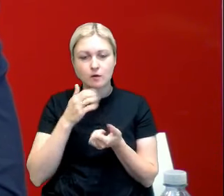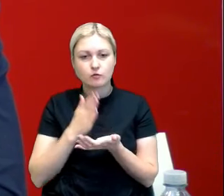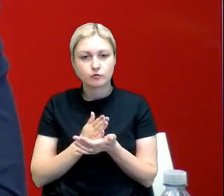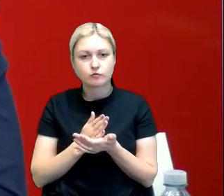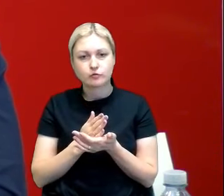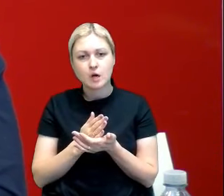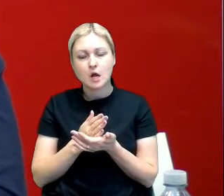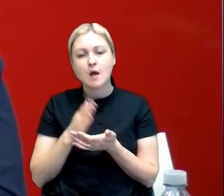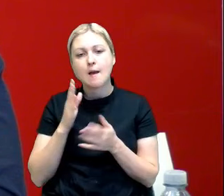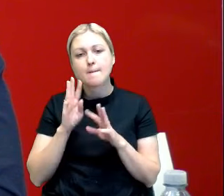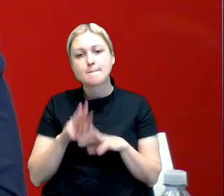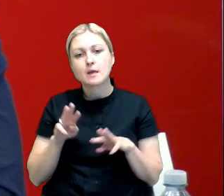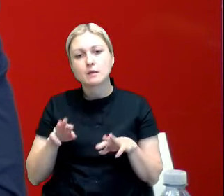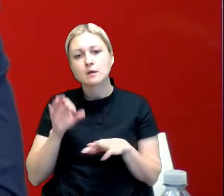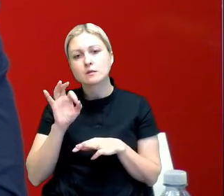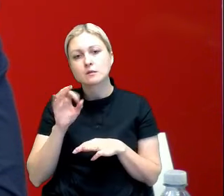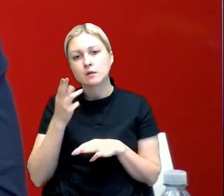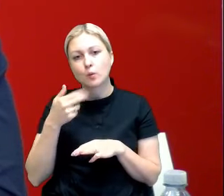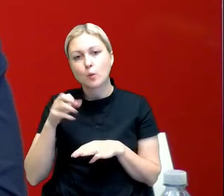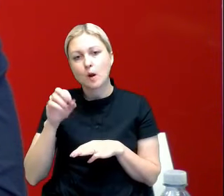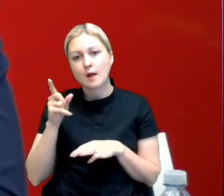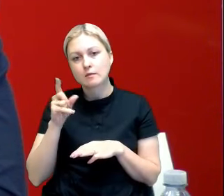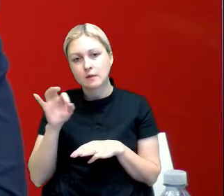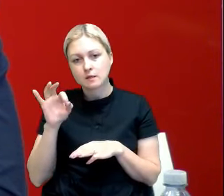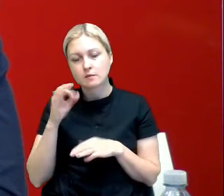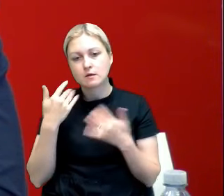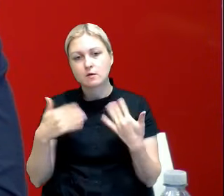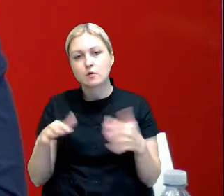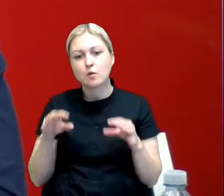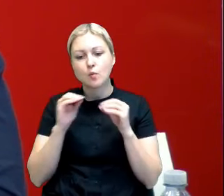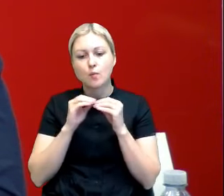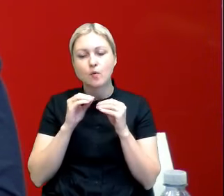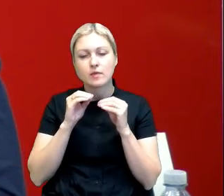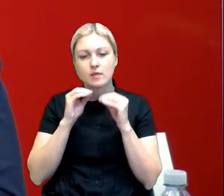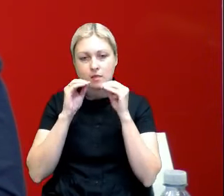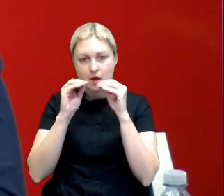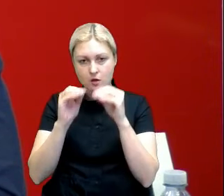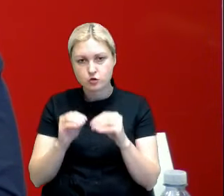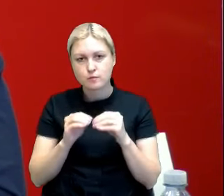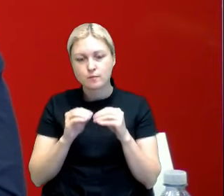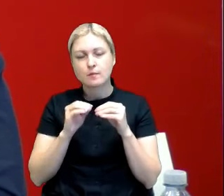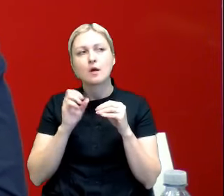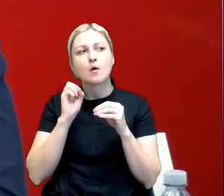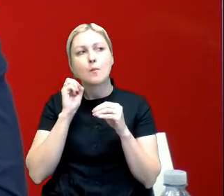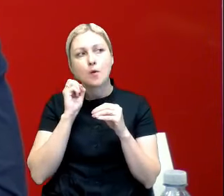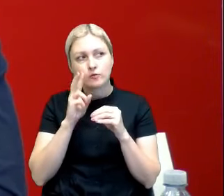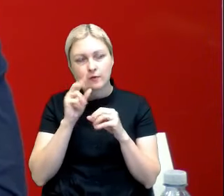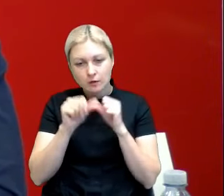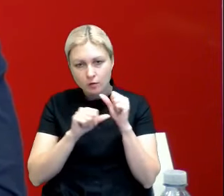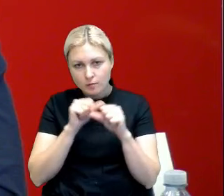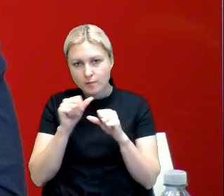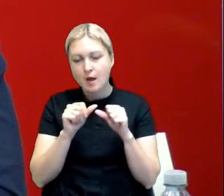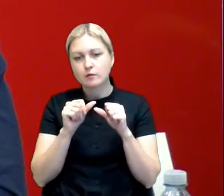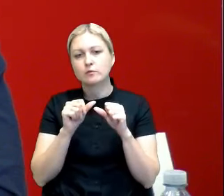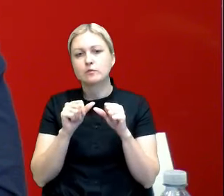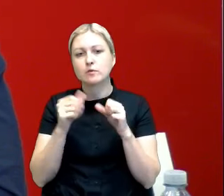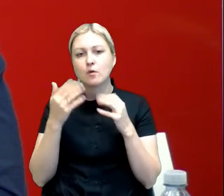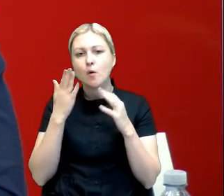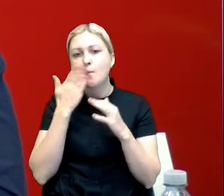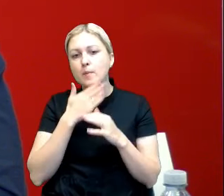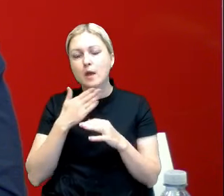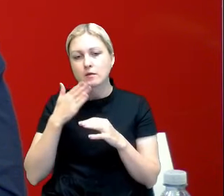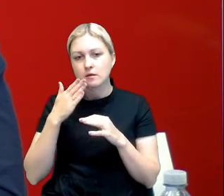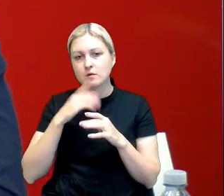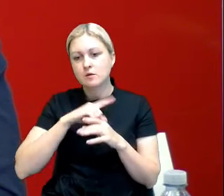skodžiui bent jau po 10 ar 12 metų pajudėjo galų gale klausimas dėl ptinio išvažiavimo